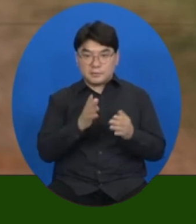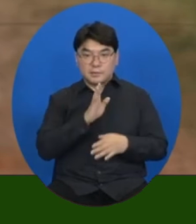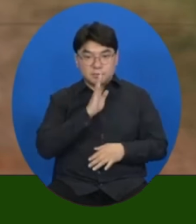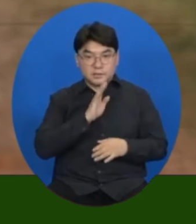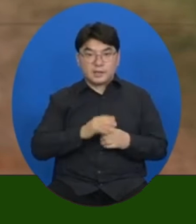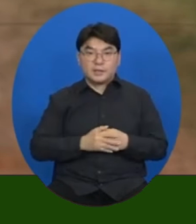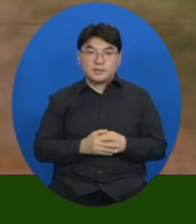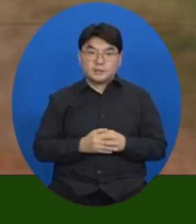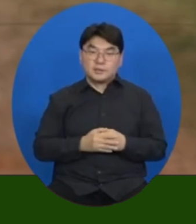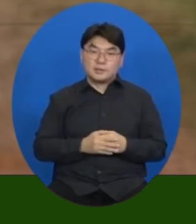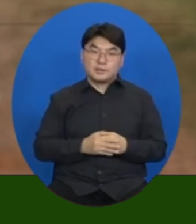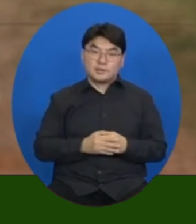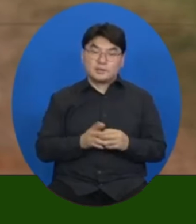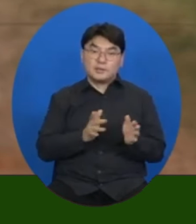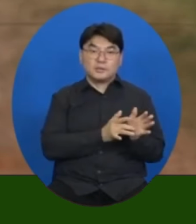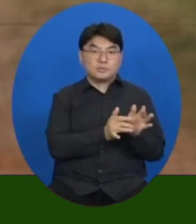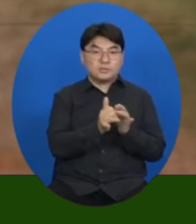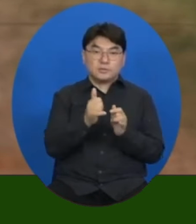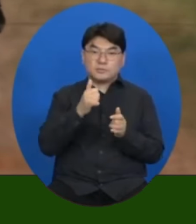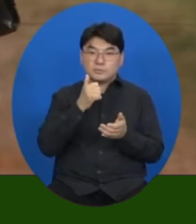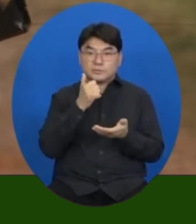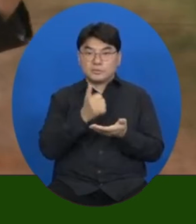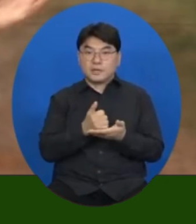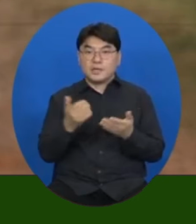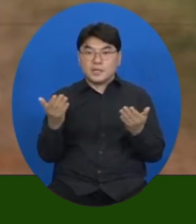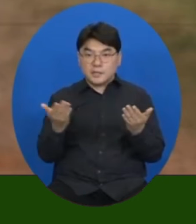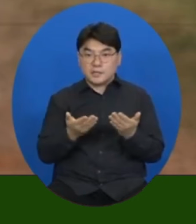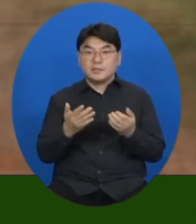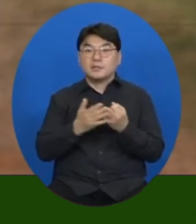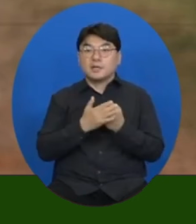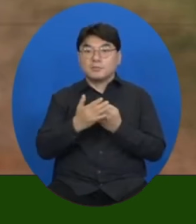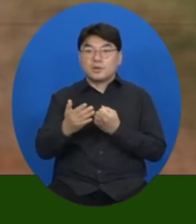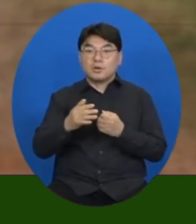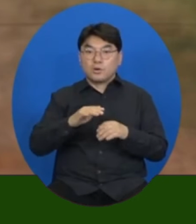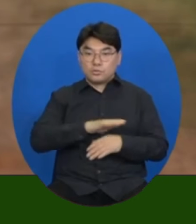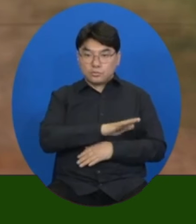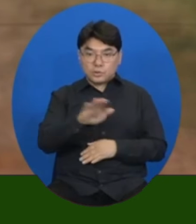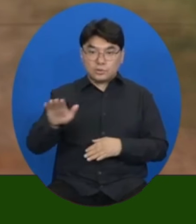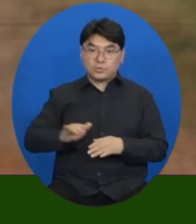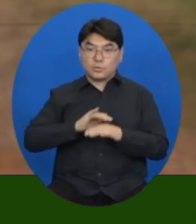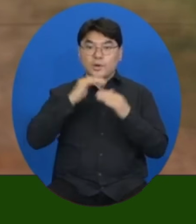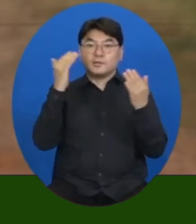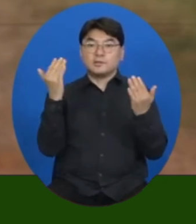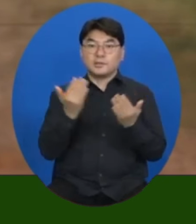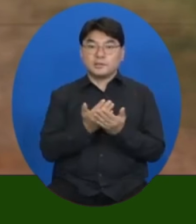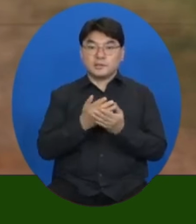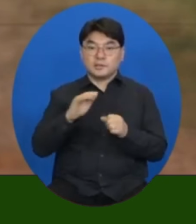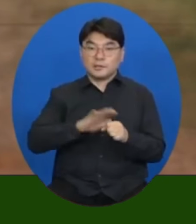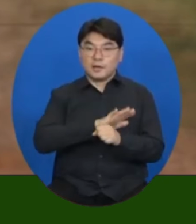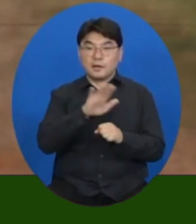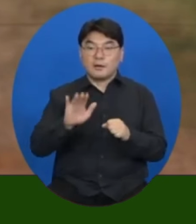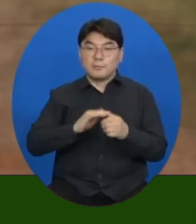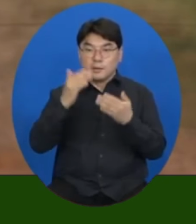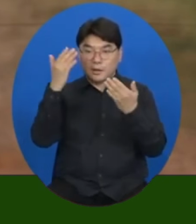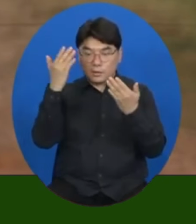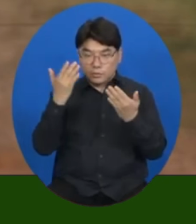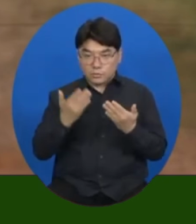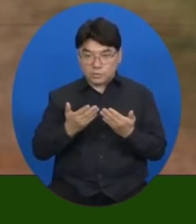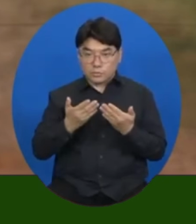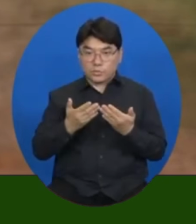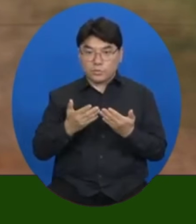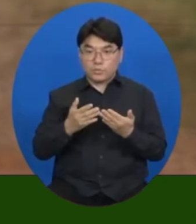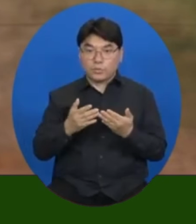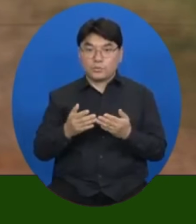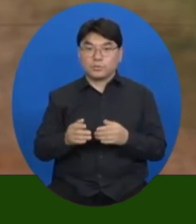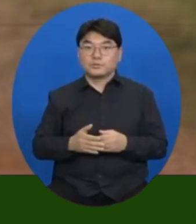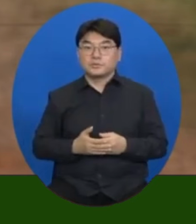일입니다 그 예수님이 하신 일 때문에 우리는 완전히 하나님께 사랑받았고 지금도 받고 있으며 완전히 용납